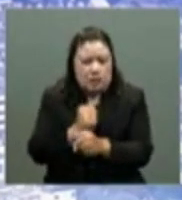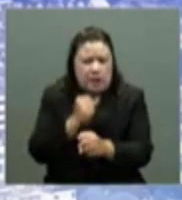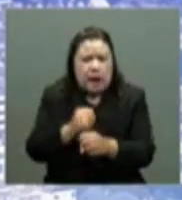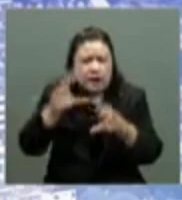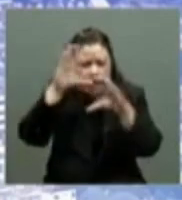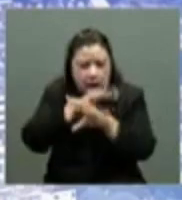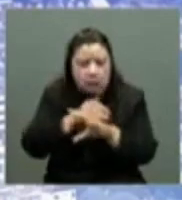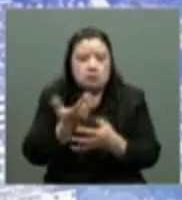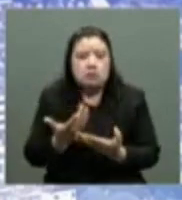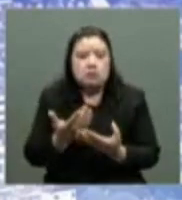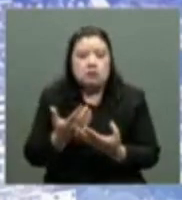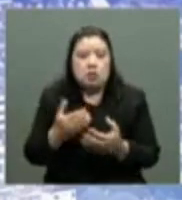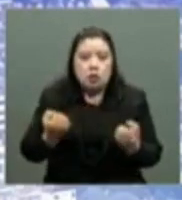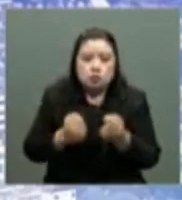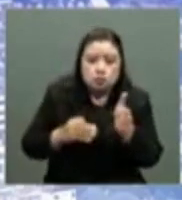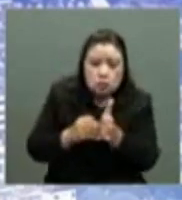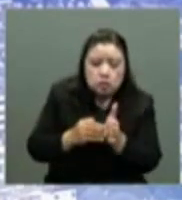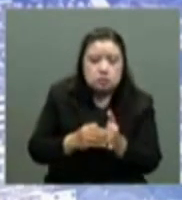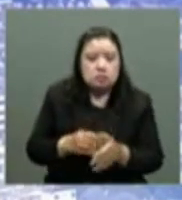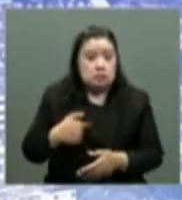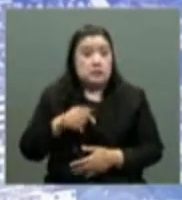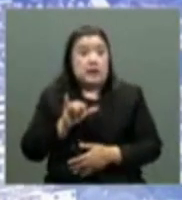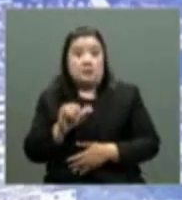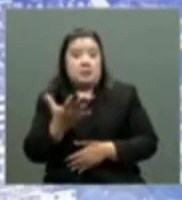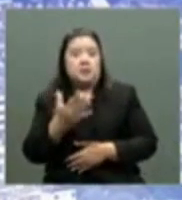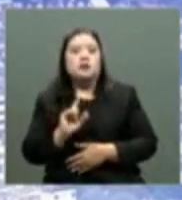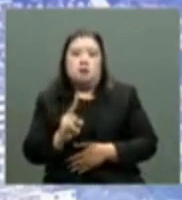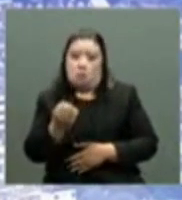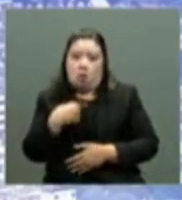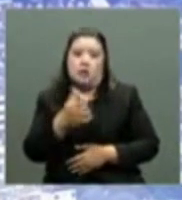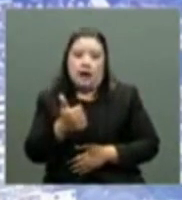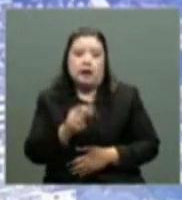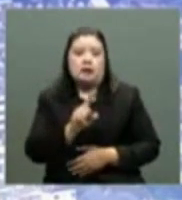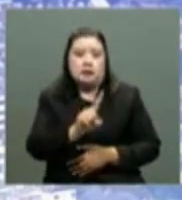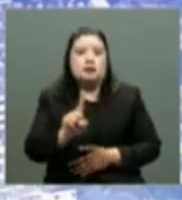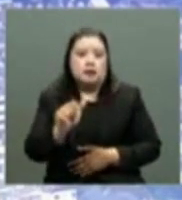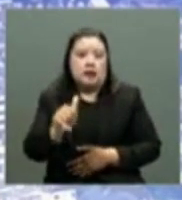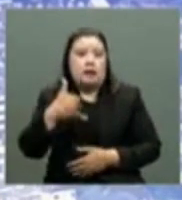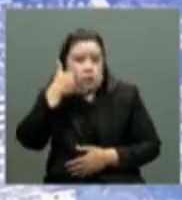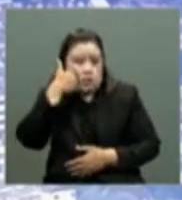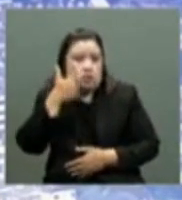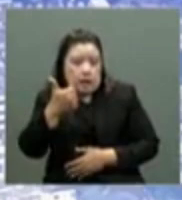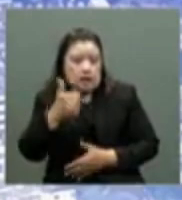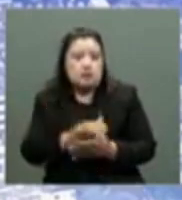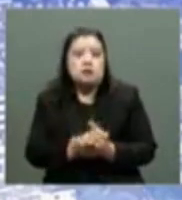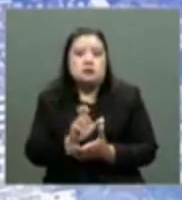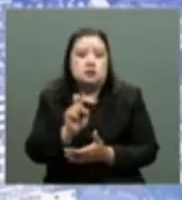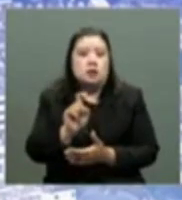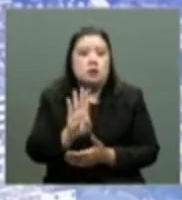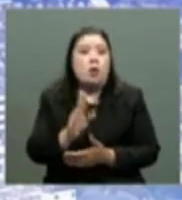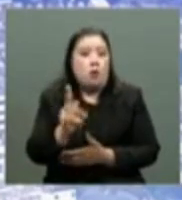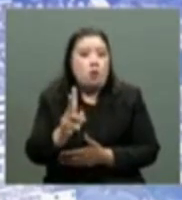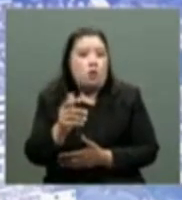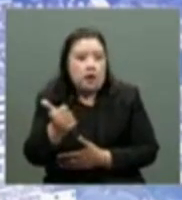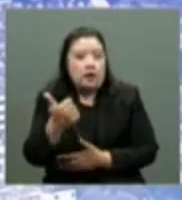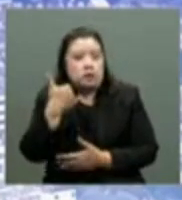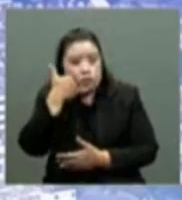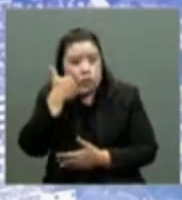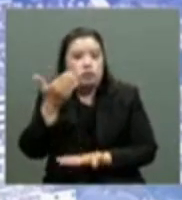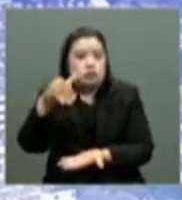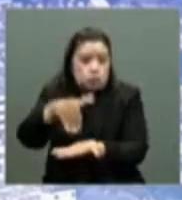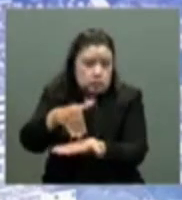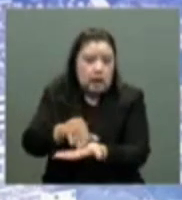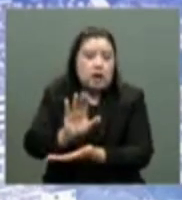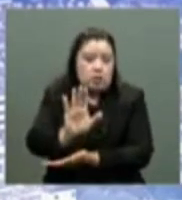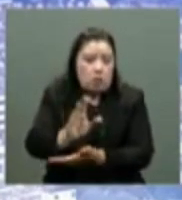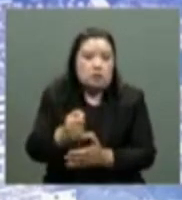ประสานมาทาง1111ก็ได้นะครับสบค.ทั้งในส่วนของทางส่วนกลางหรือส่วนของจังหวั